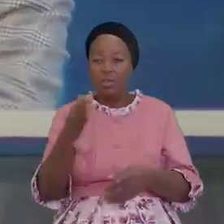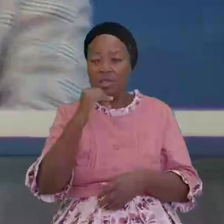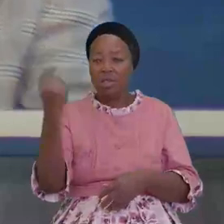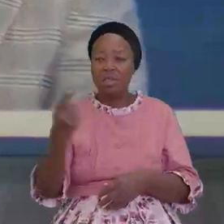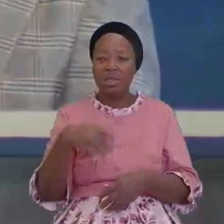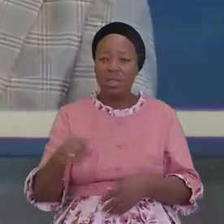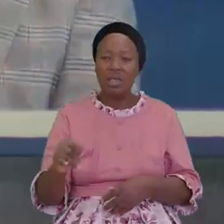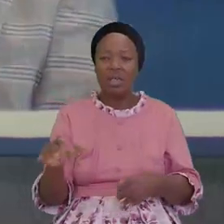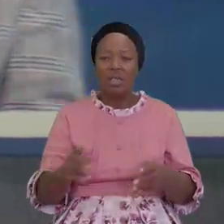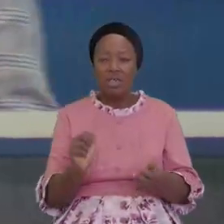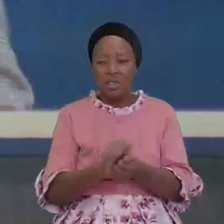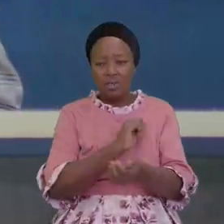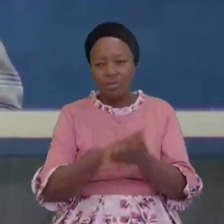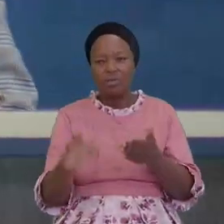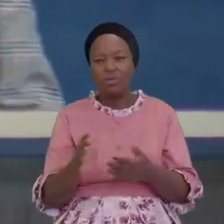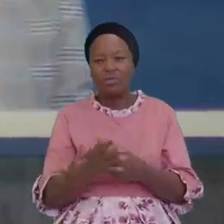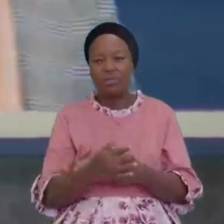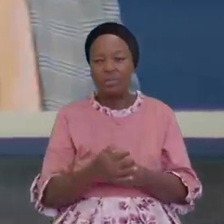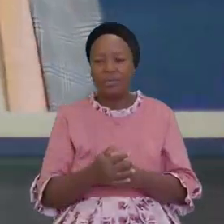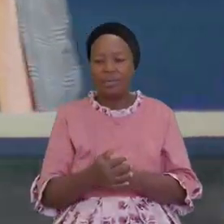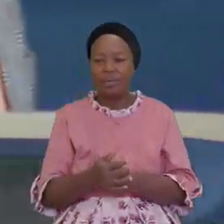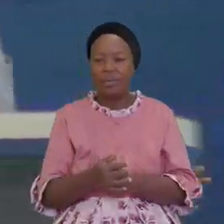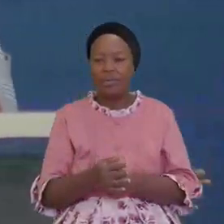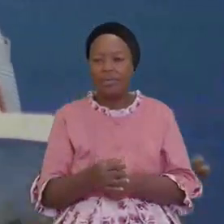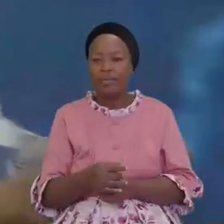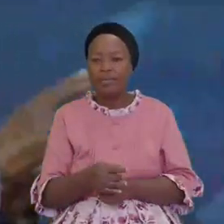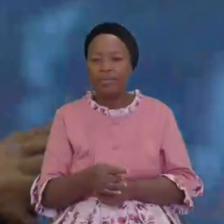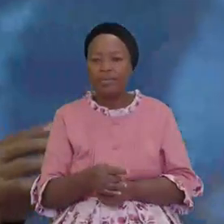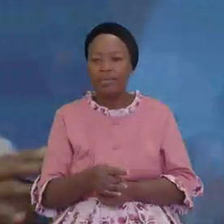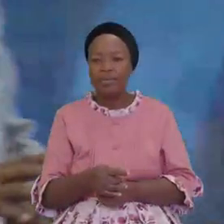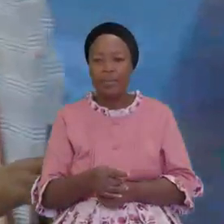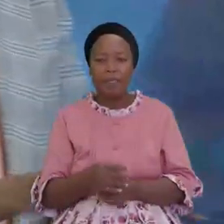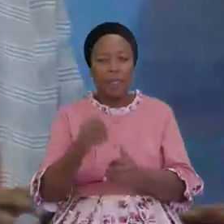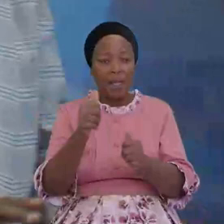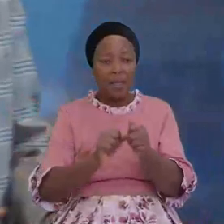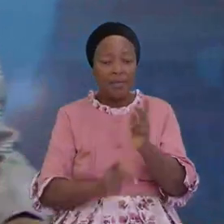Il y a la destruction terrestre. Il y a la destruction éternelle.